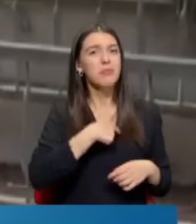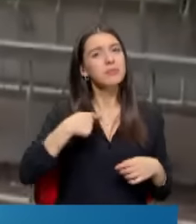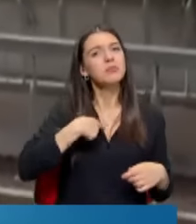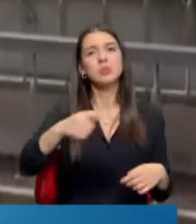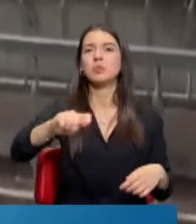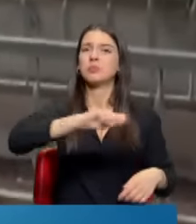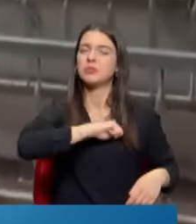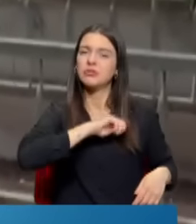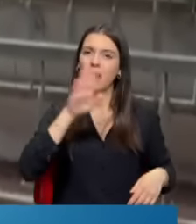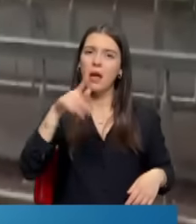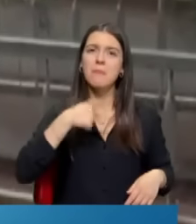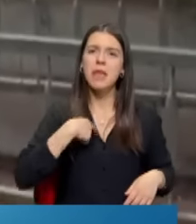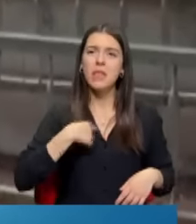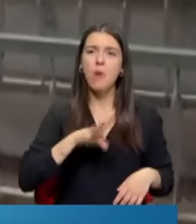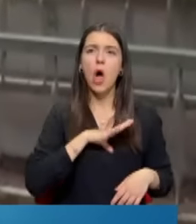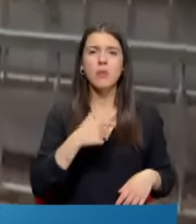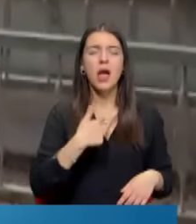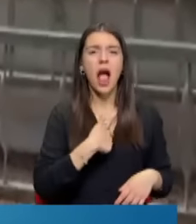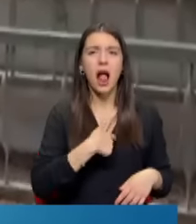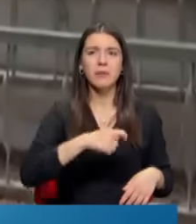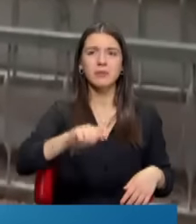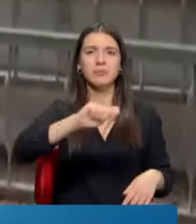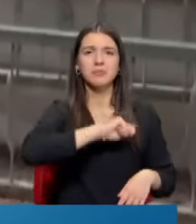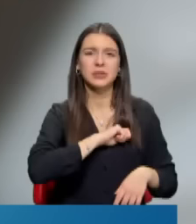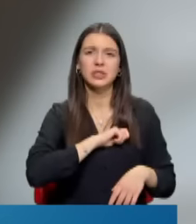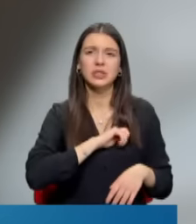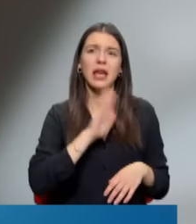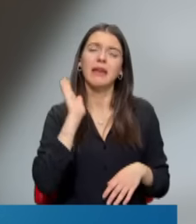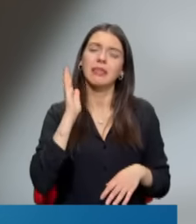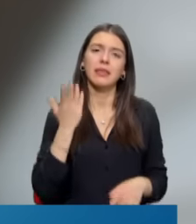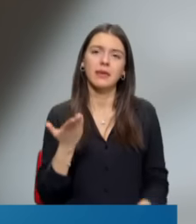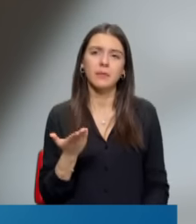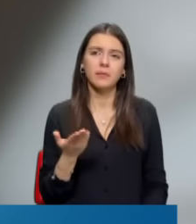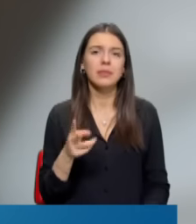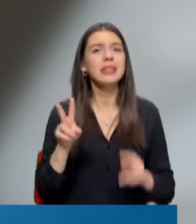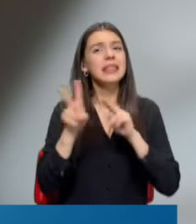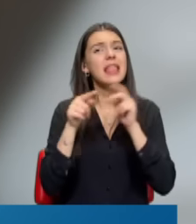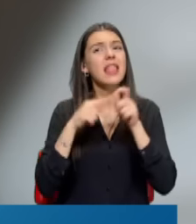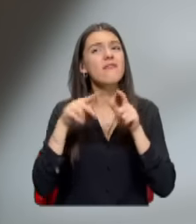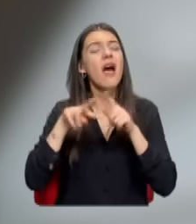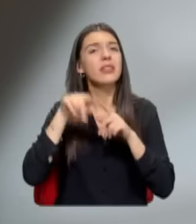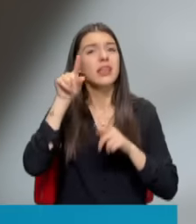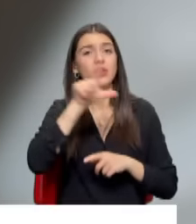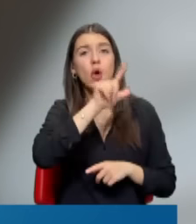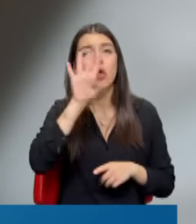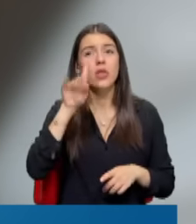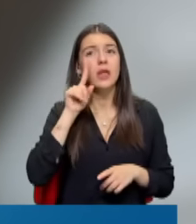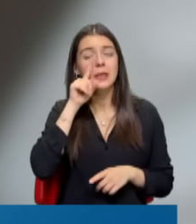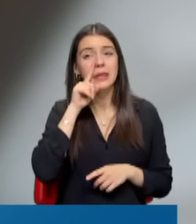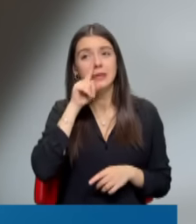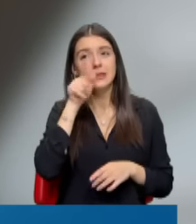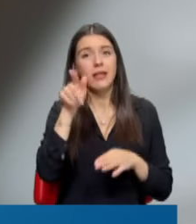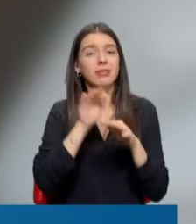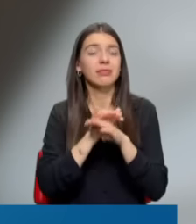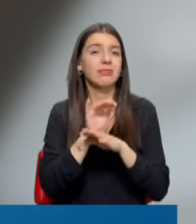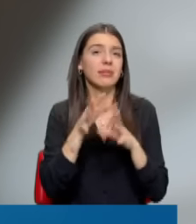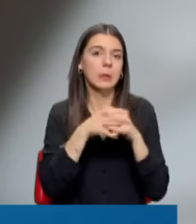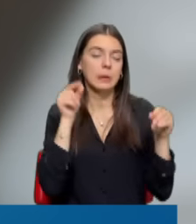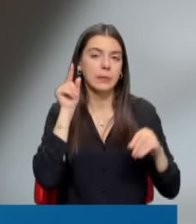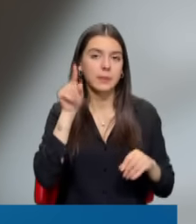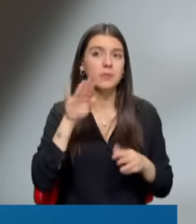kalbinden. Benim oğlum kalbimdeki bıçağıyla gitti. Kenan Efe Aytekin 14 Nisan'da hayattan koparıldı. Arkadaşıyla